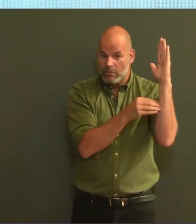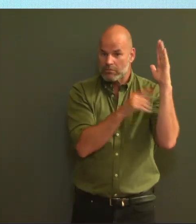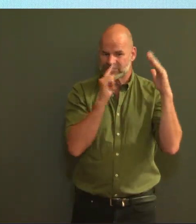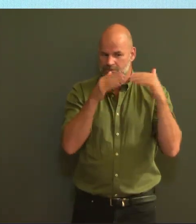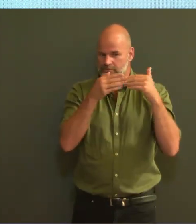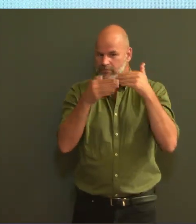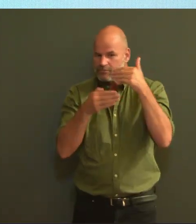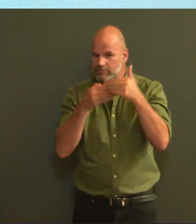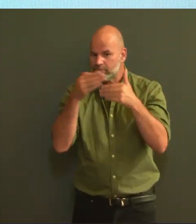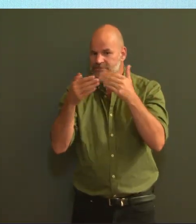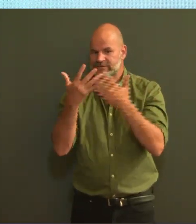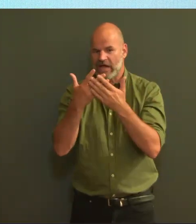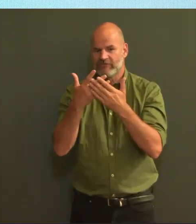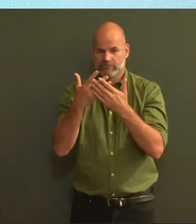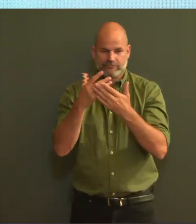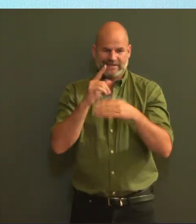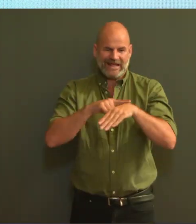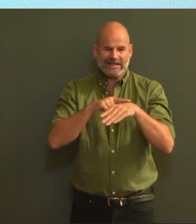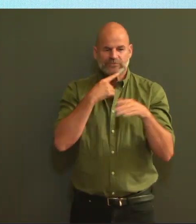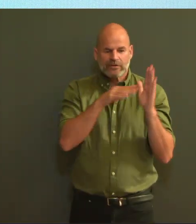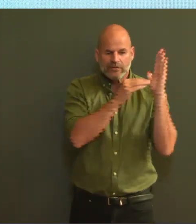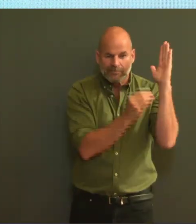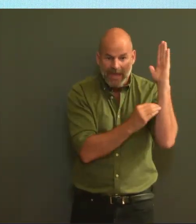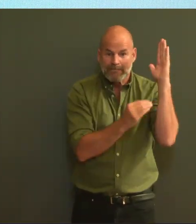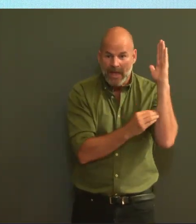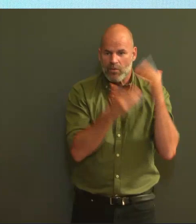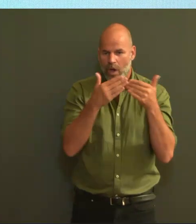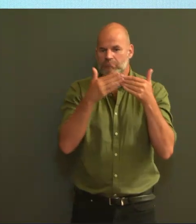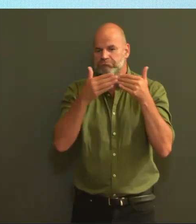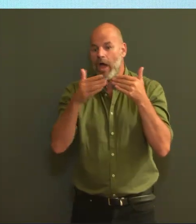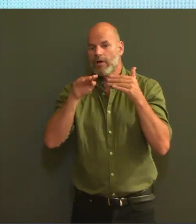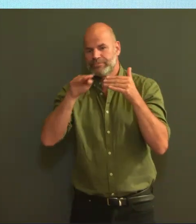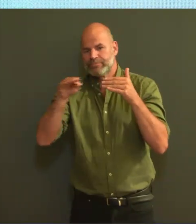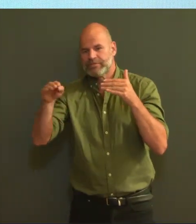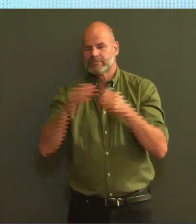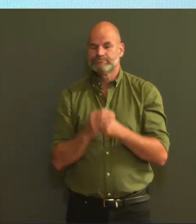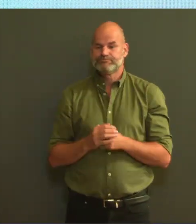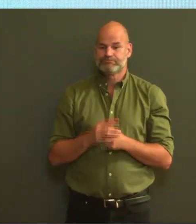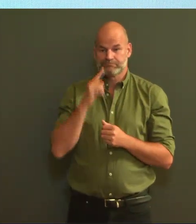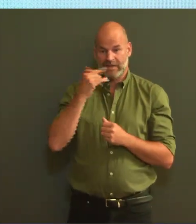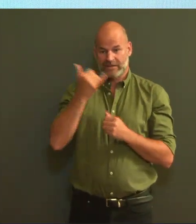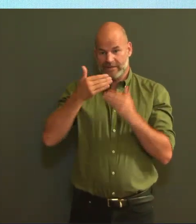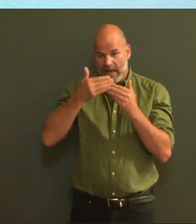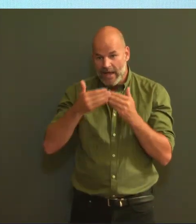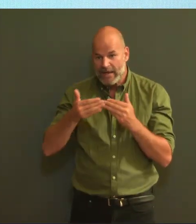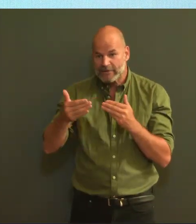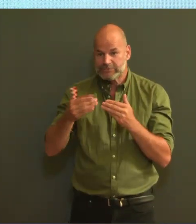op de cijfers. En normaal gezien zouden we de komende dagen verdere impact moeten kunnen